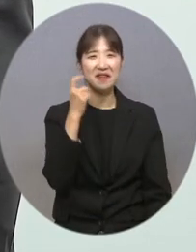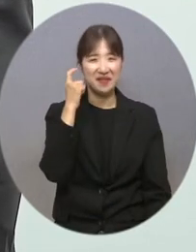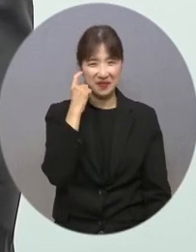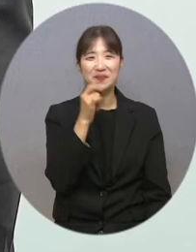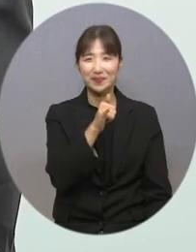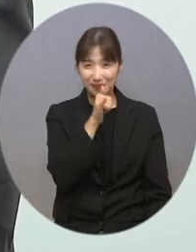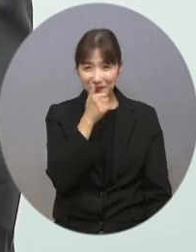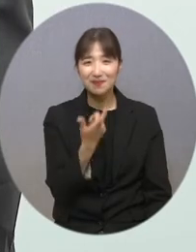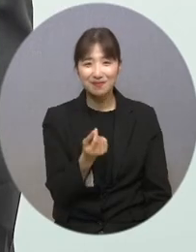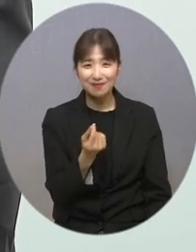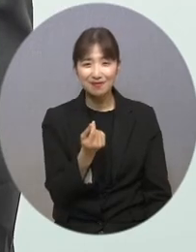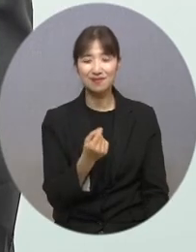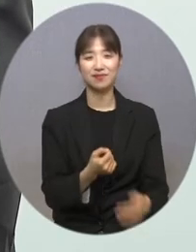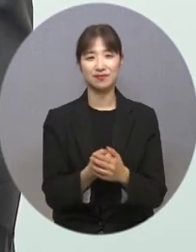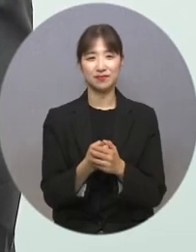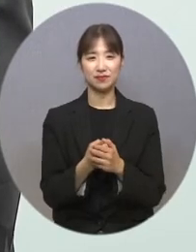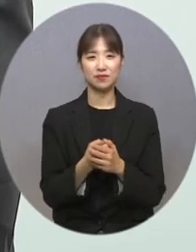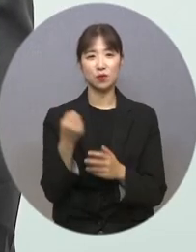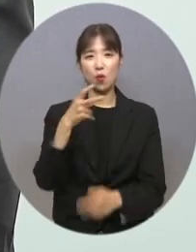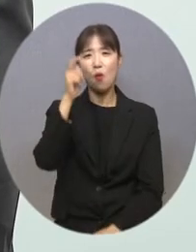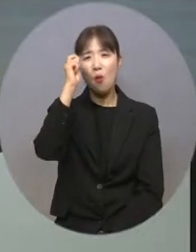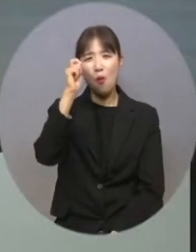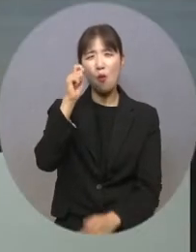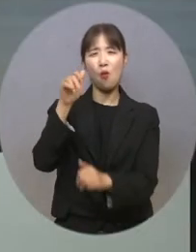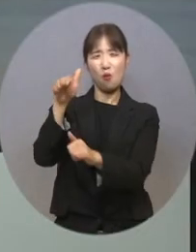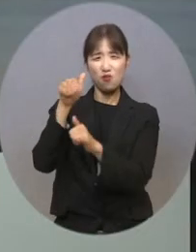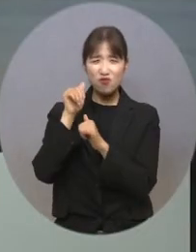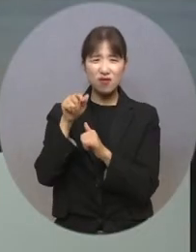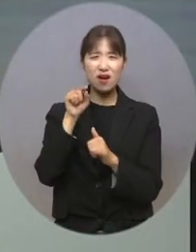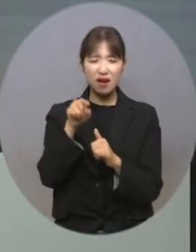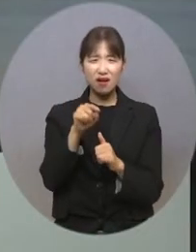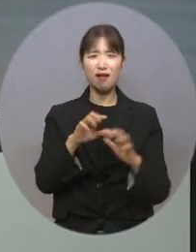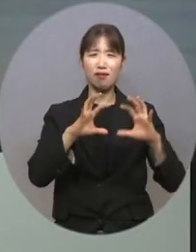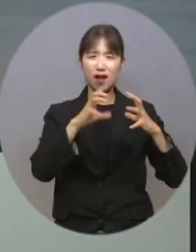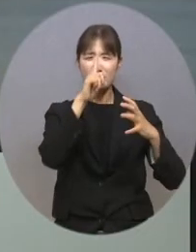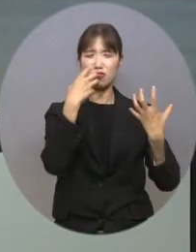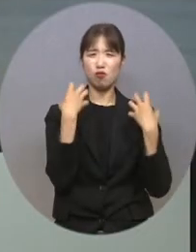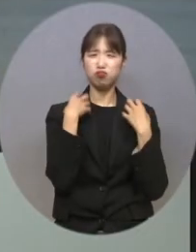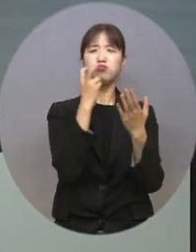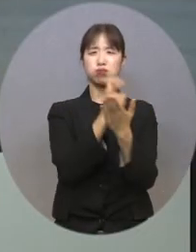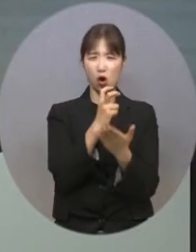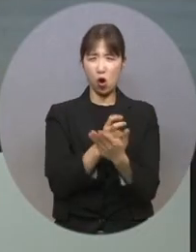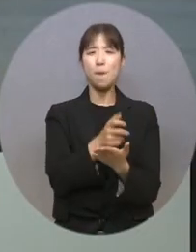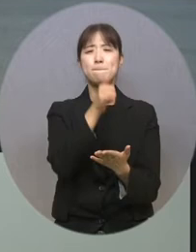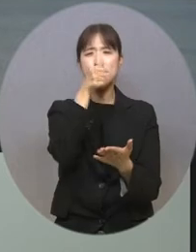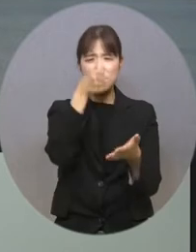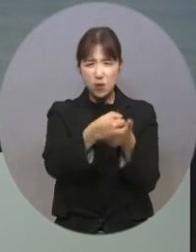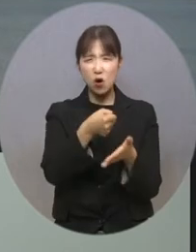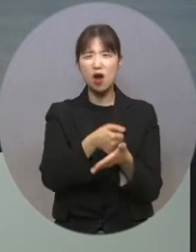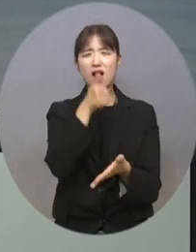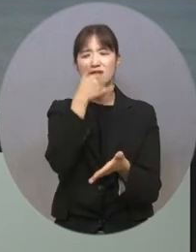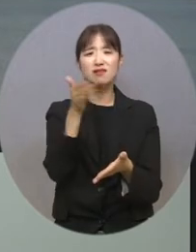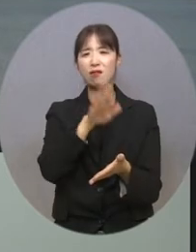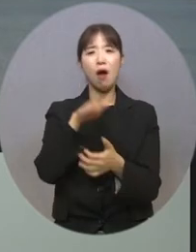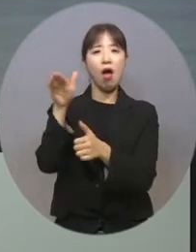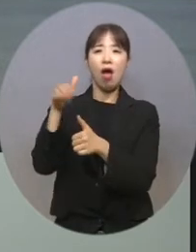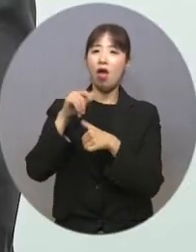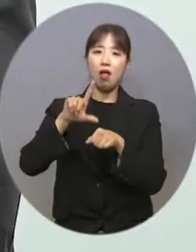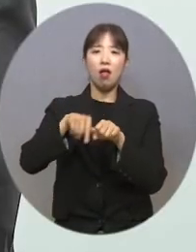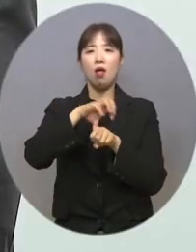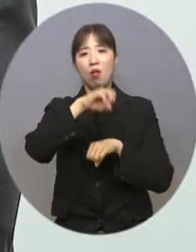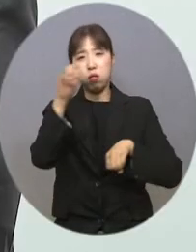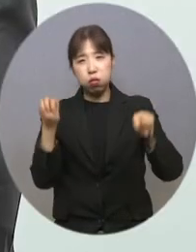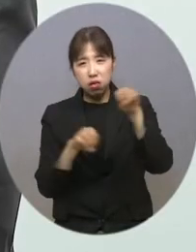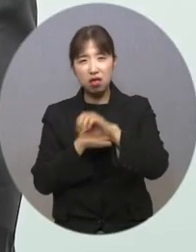되 있으신거 고 홀 택시도 이제 나라에서 정부에서 법으로 이렇게 하고 있지만 이용하기 어려우니까 그 다음으로 넘어가게